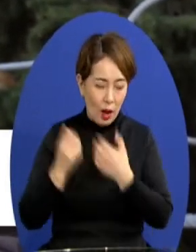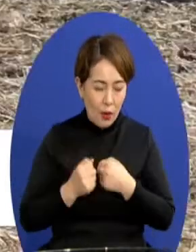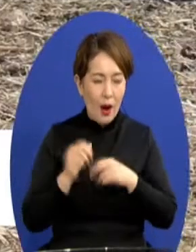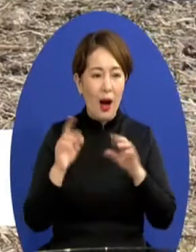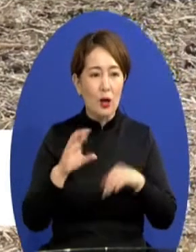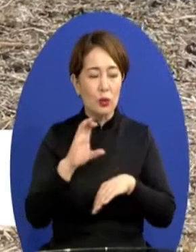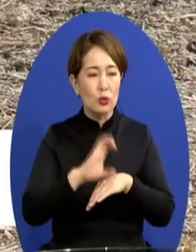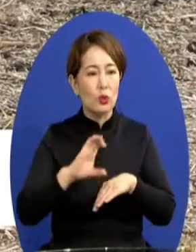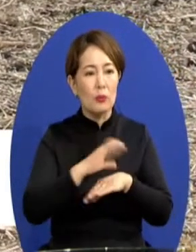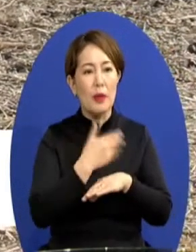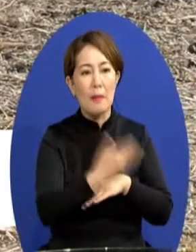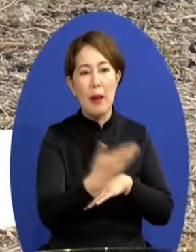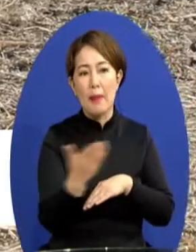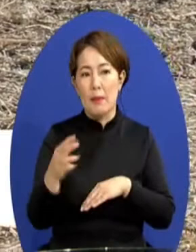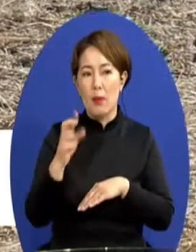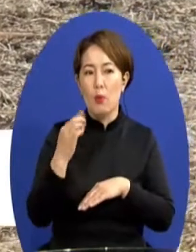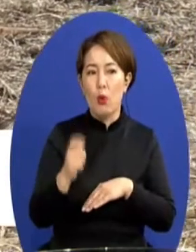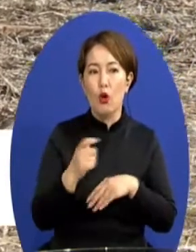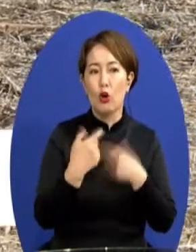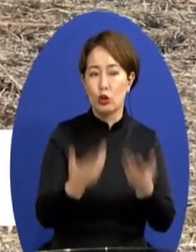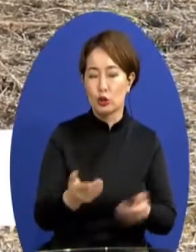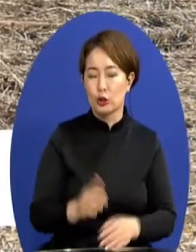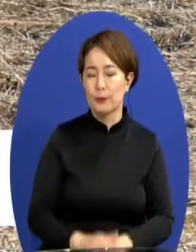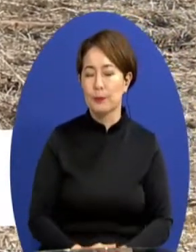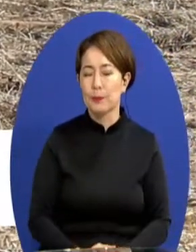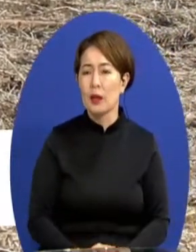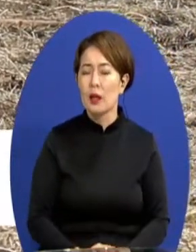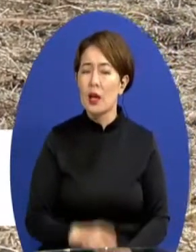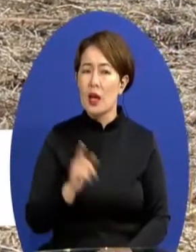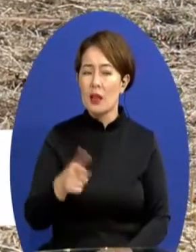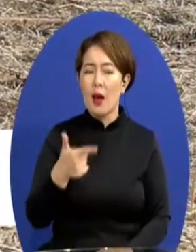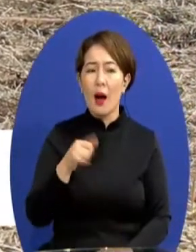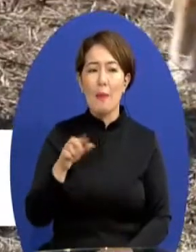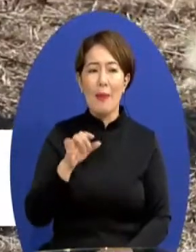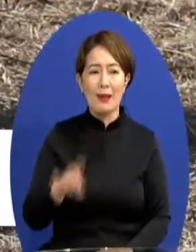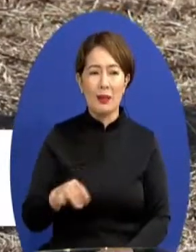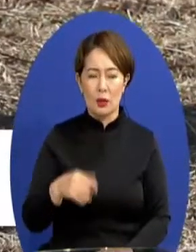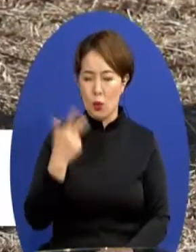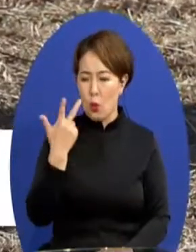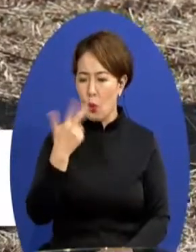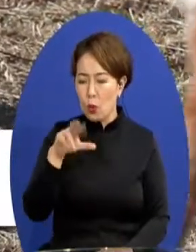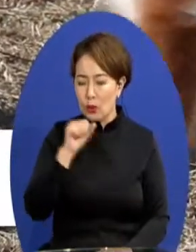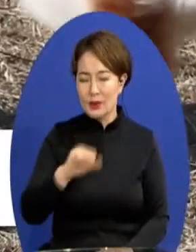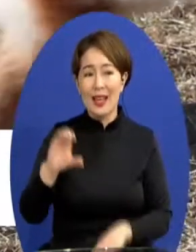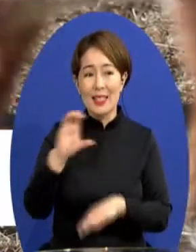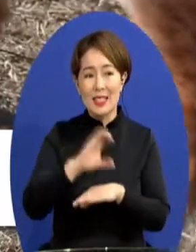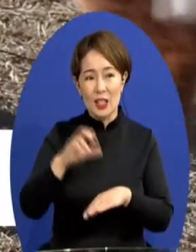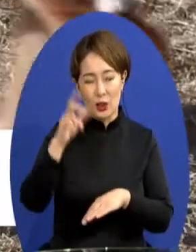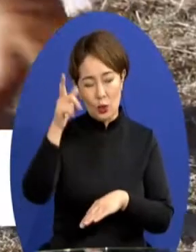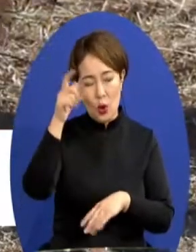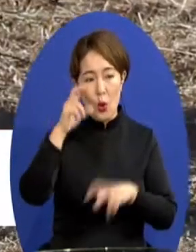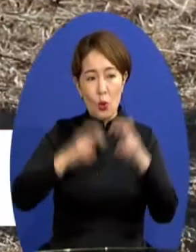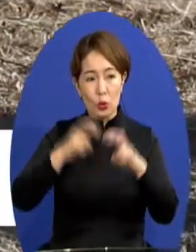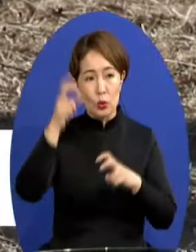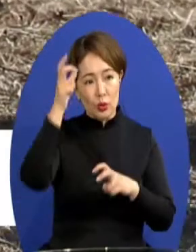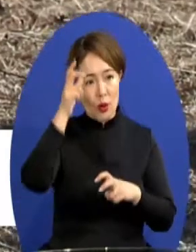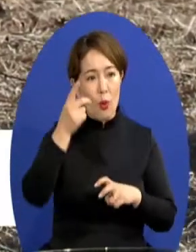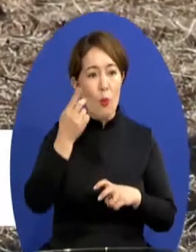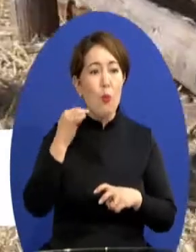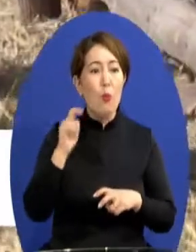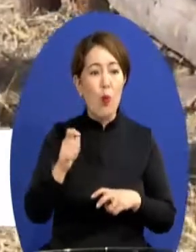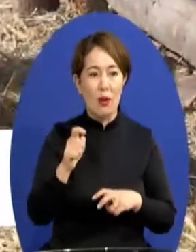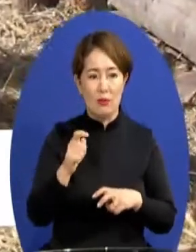өглөө. Өнт багийн малчин Ганбаатарын 3 чудаа Сэлэнгэ үлдрийн бух тавьсан. Энэ жил 30 гаруй төлөвлөлийн